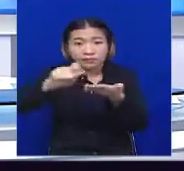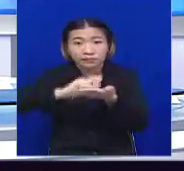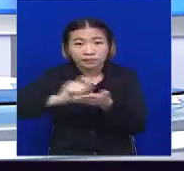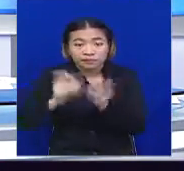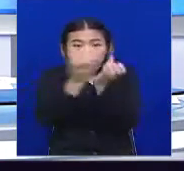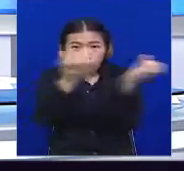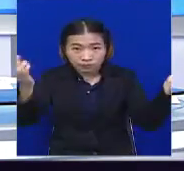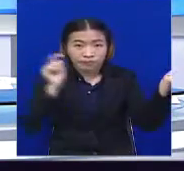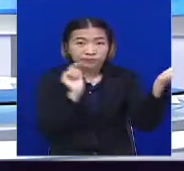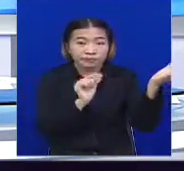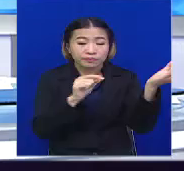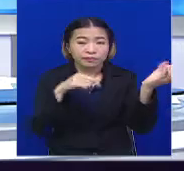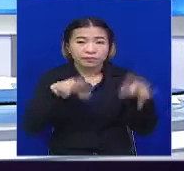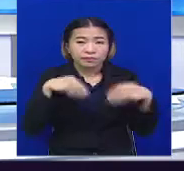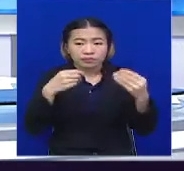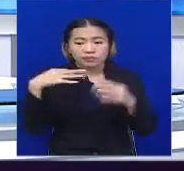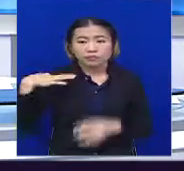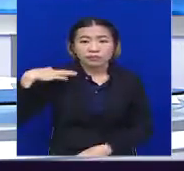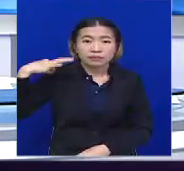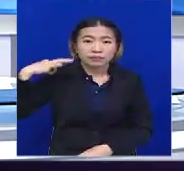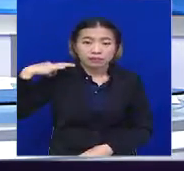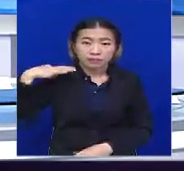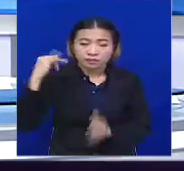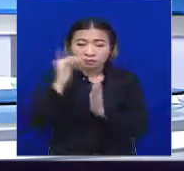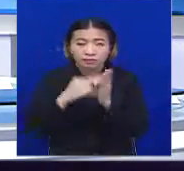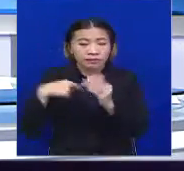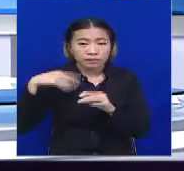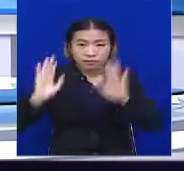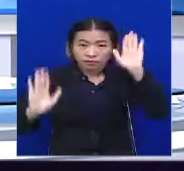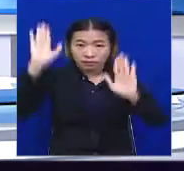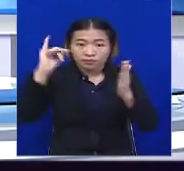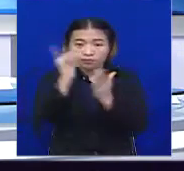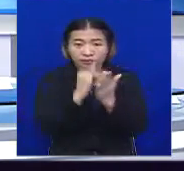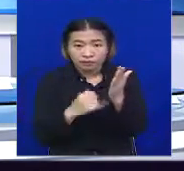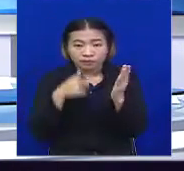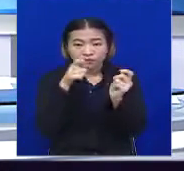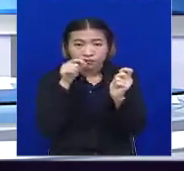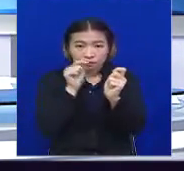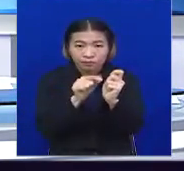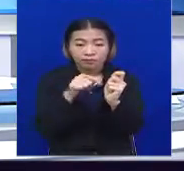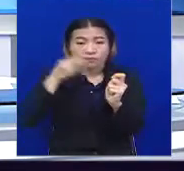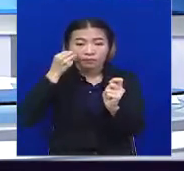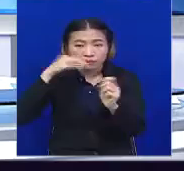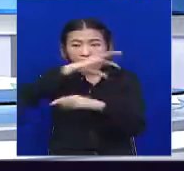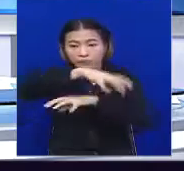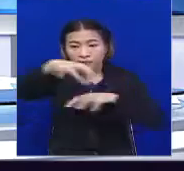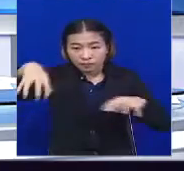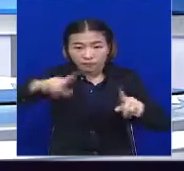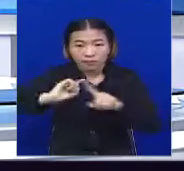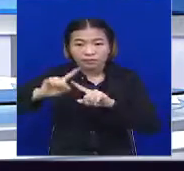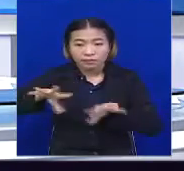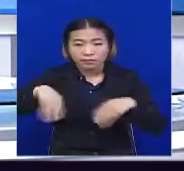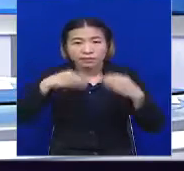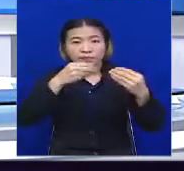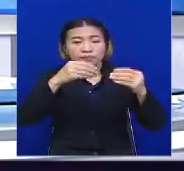หาดไทยจัดอบรมวิทยากรอาสาสมัครเผยแพร่ประชาธิปไตยระดับจังหวัดระดับอำเภอระดับพื้นที่หมู่บ้านและก็ชุมชนพร้อมจัดทำแ